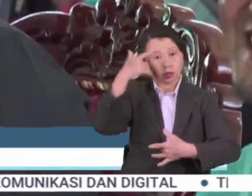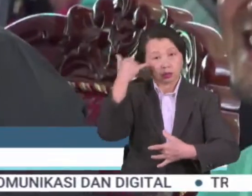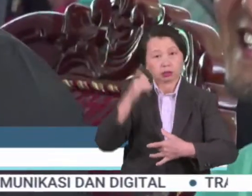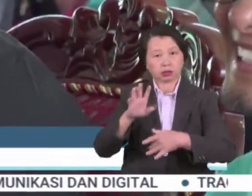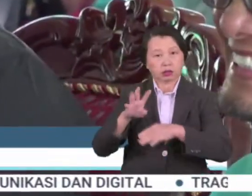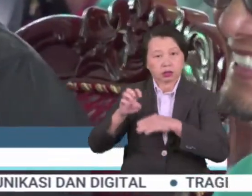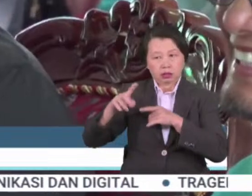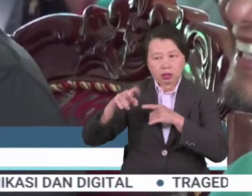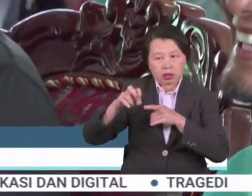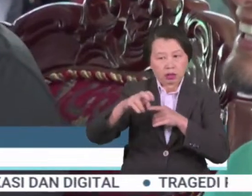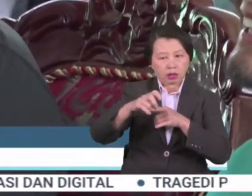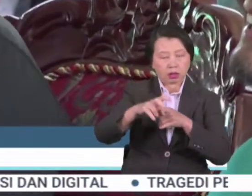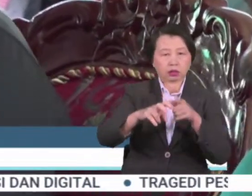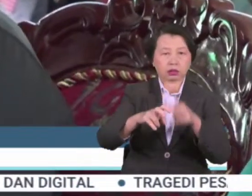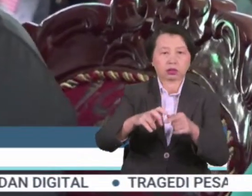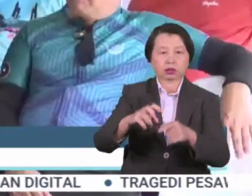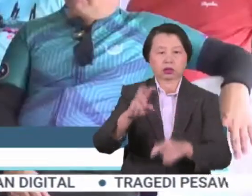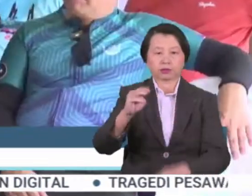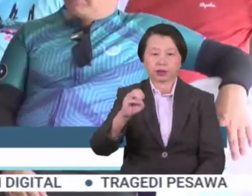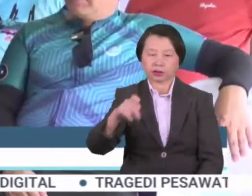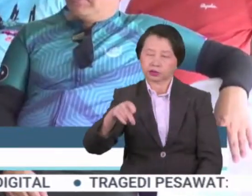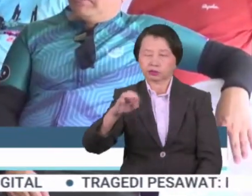bakteria B